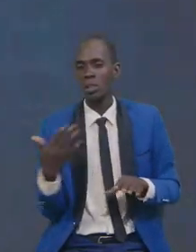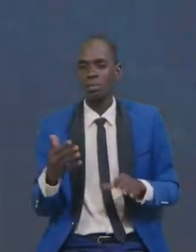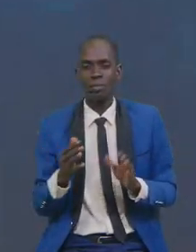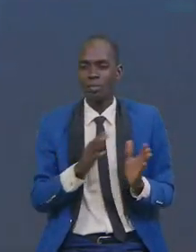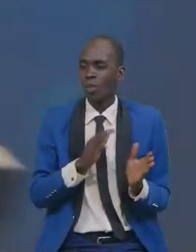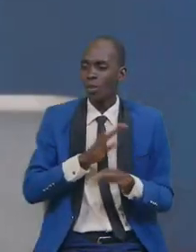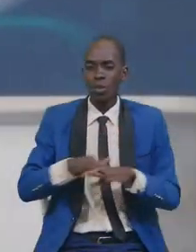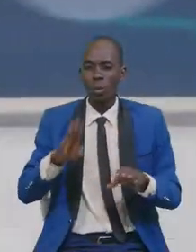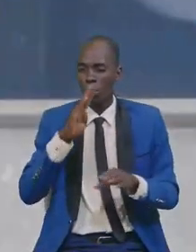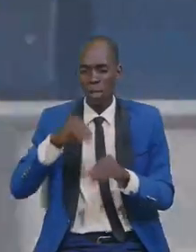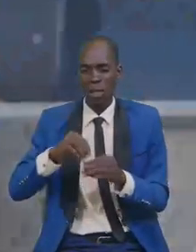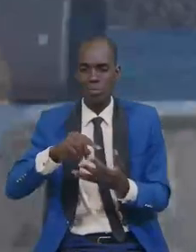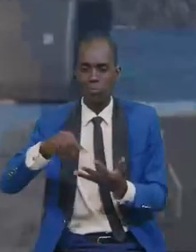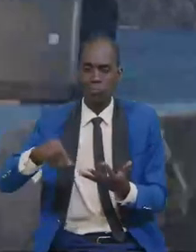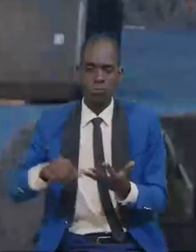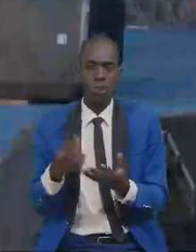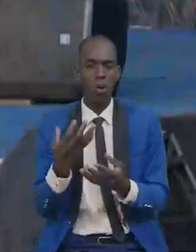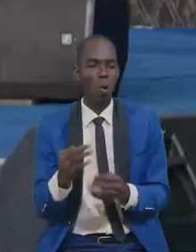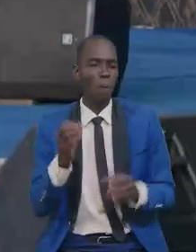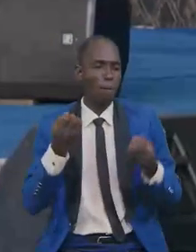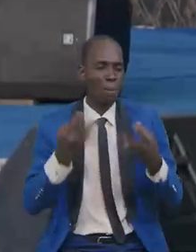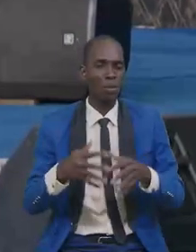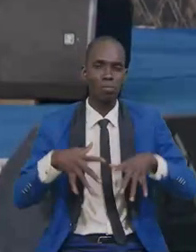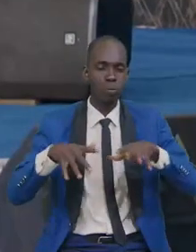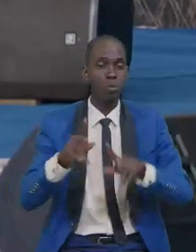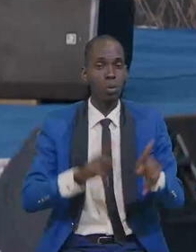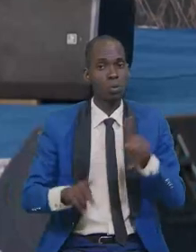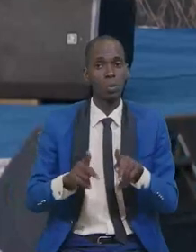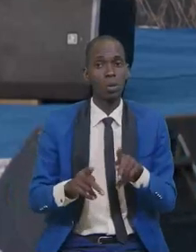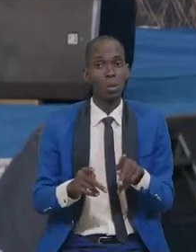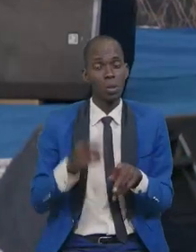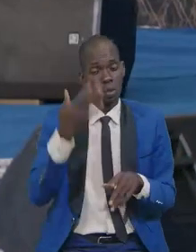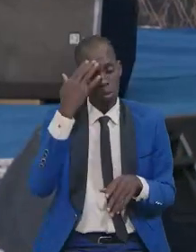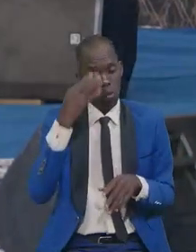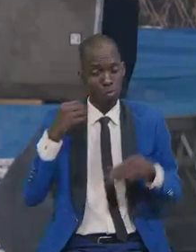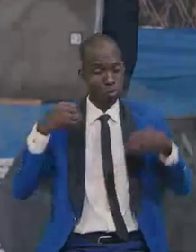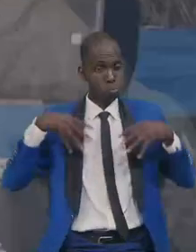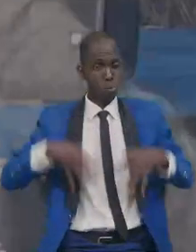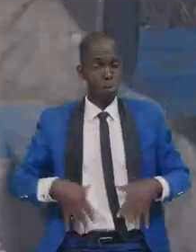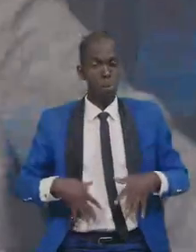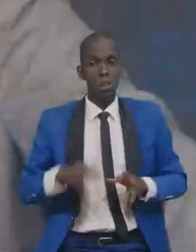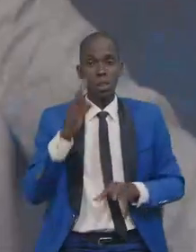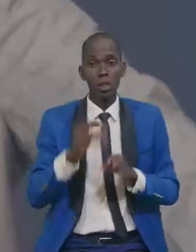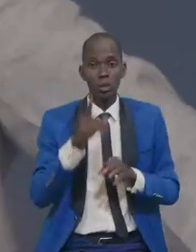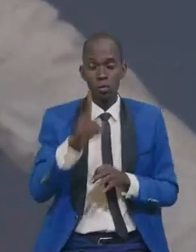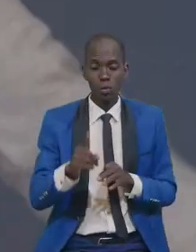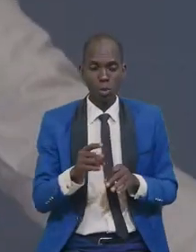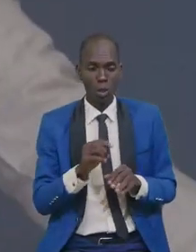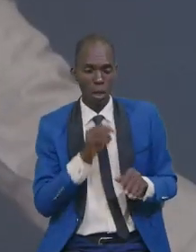Retire-toi du public. Tu es découragé. Parce que ce découragement, si tu ne fais rien,